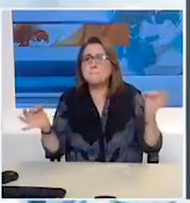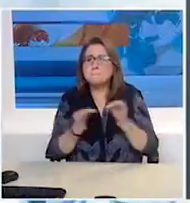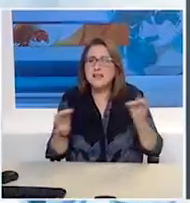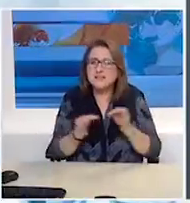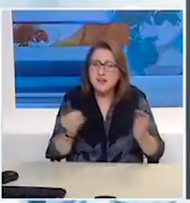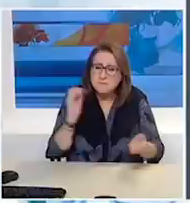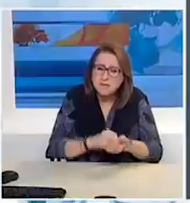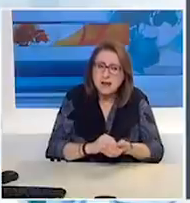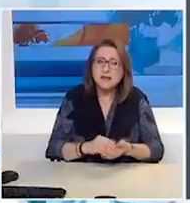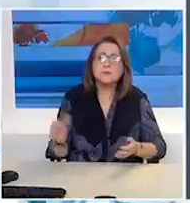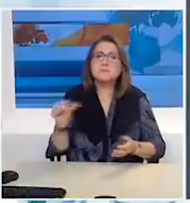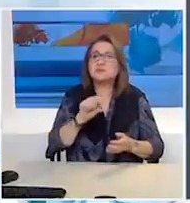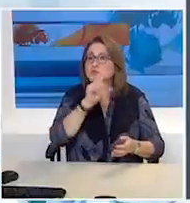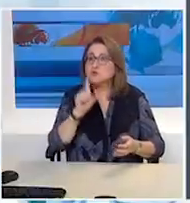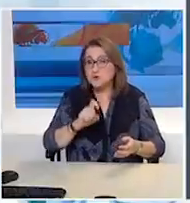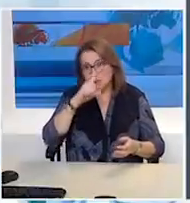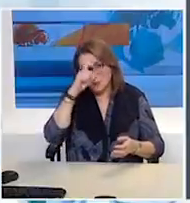μερική κανονικότητα.